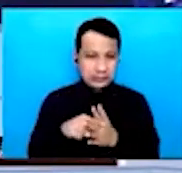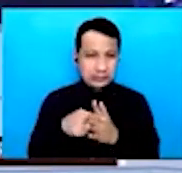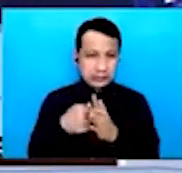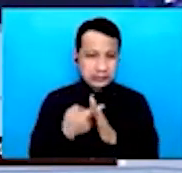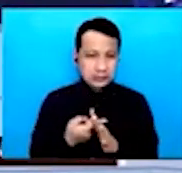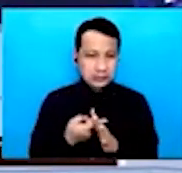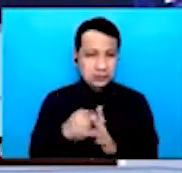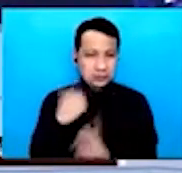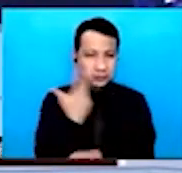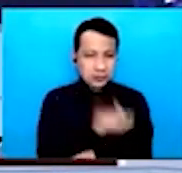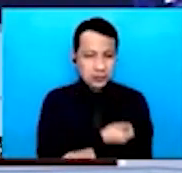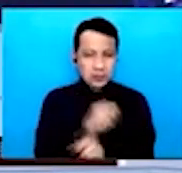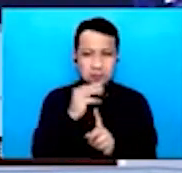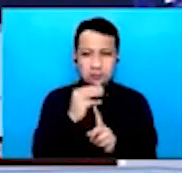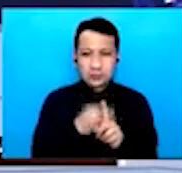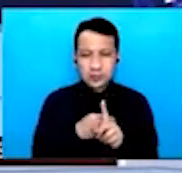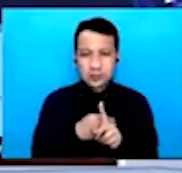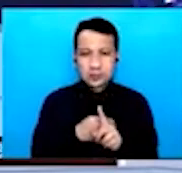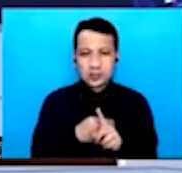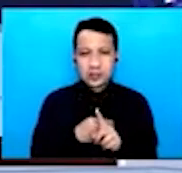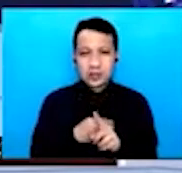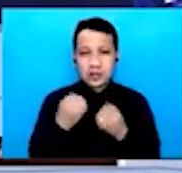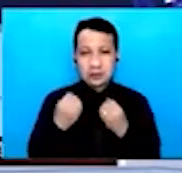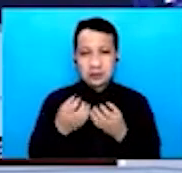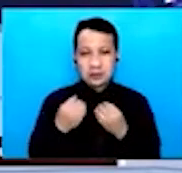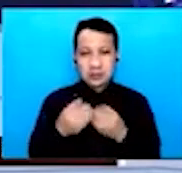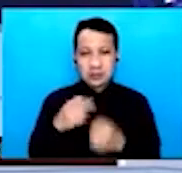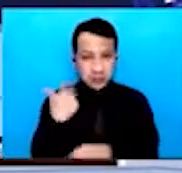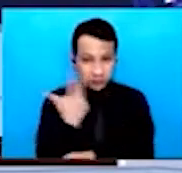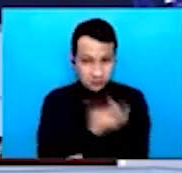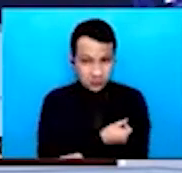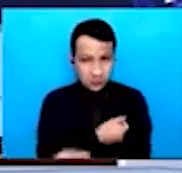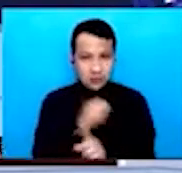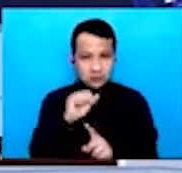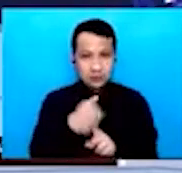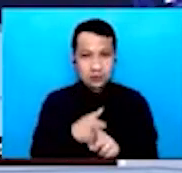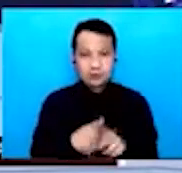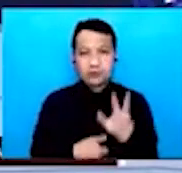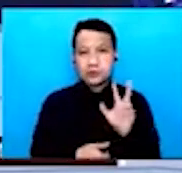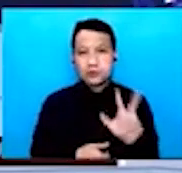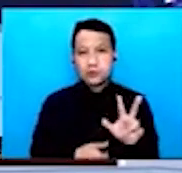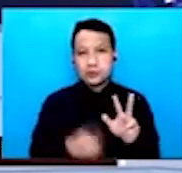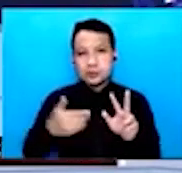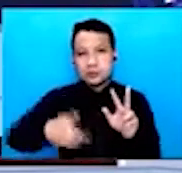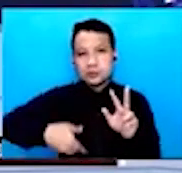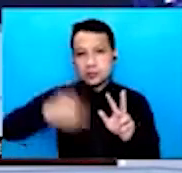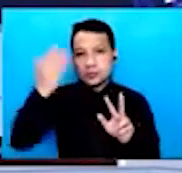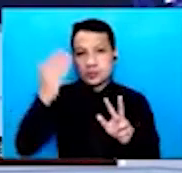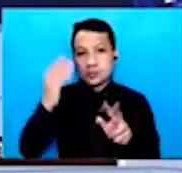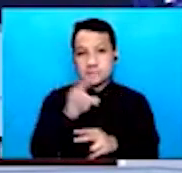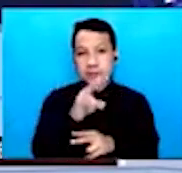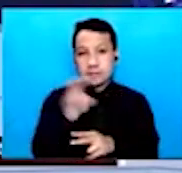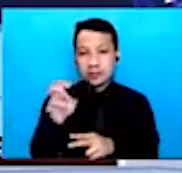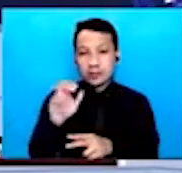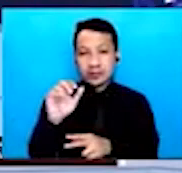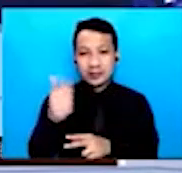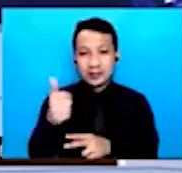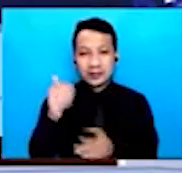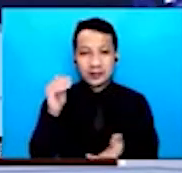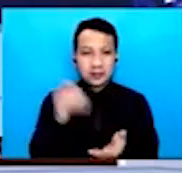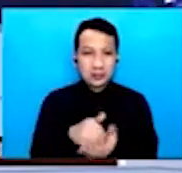vaccination noong Marso, pinakamaraming naturukan noong August 3 na umabot sa mahigit 710,000 o